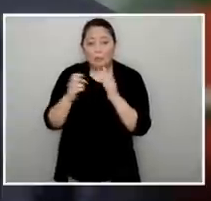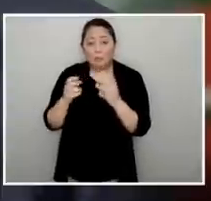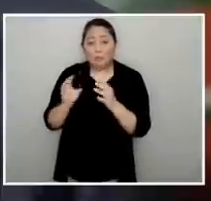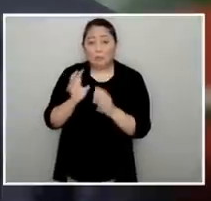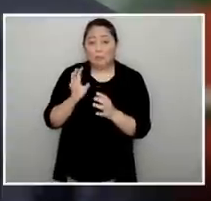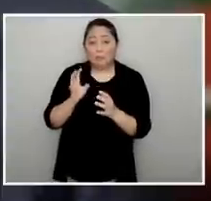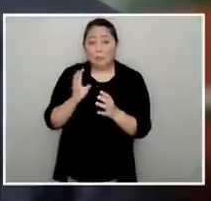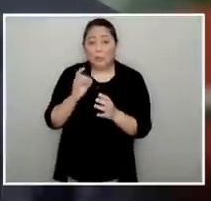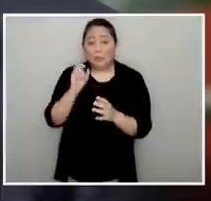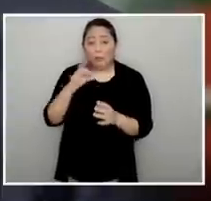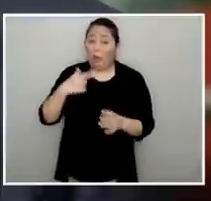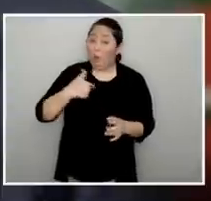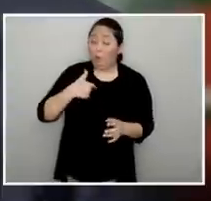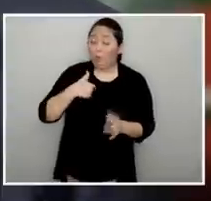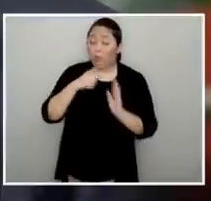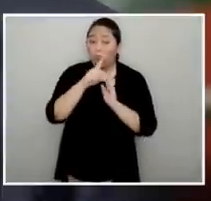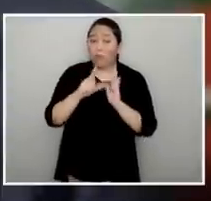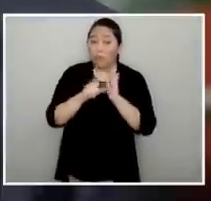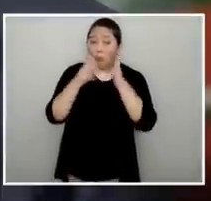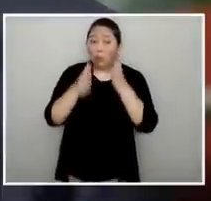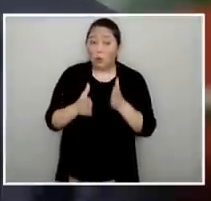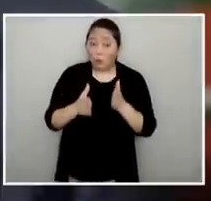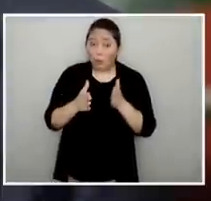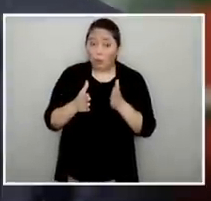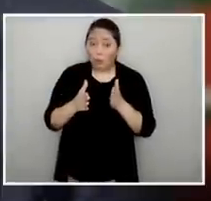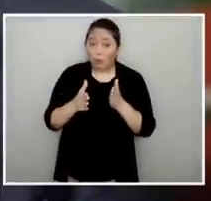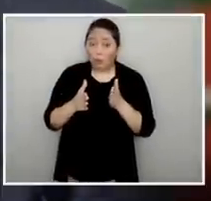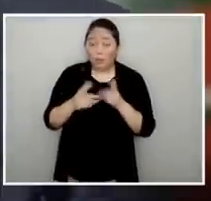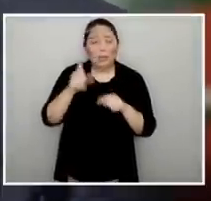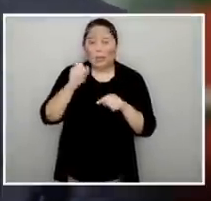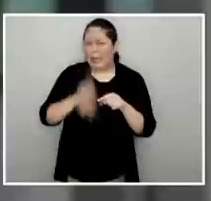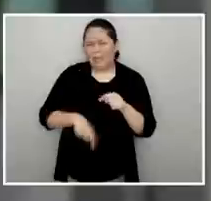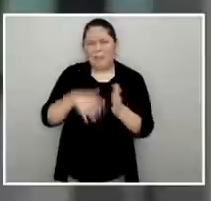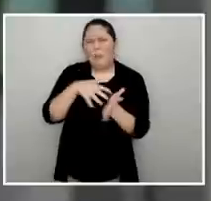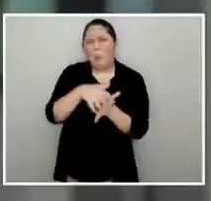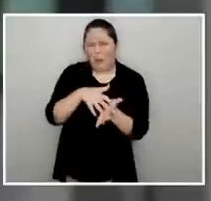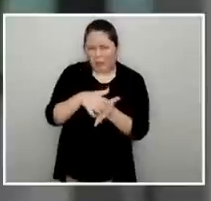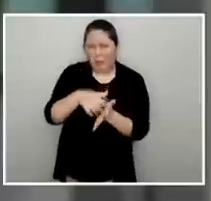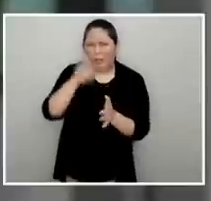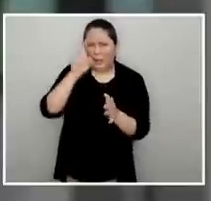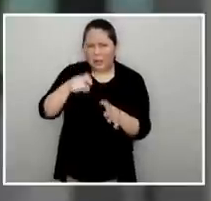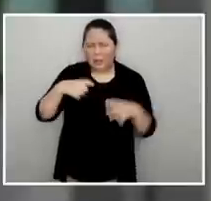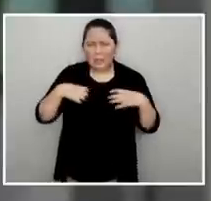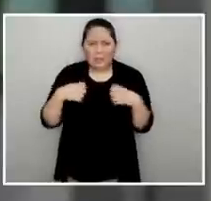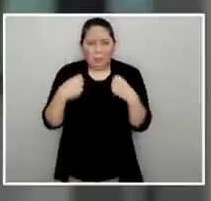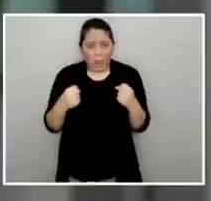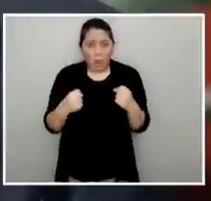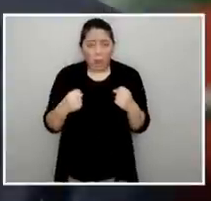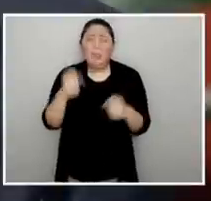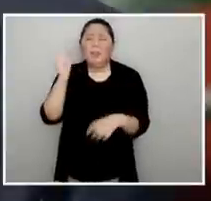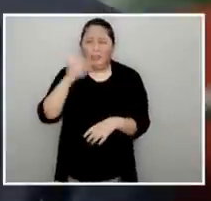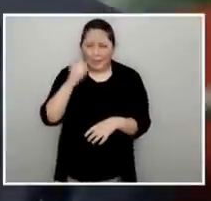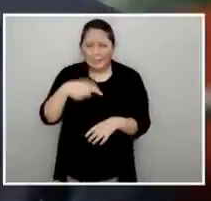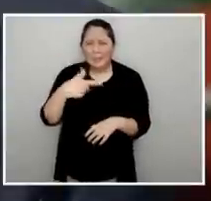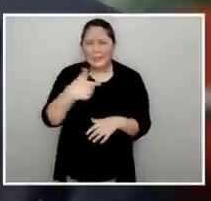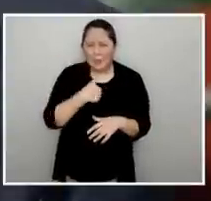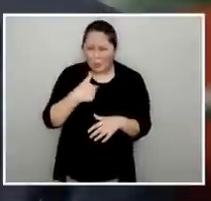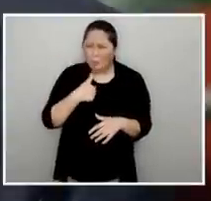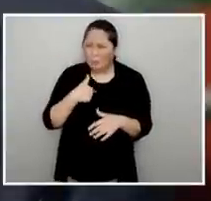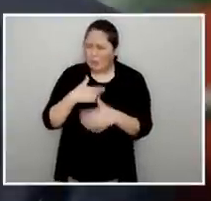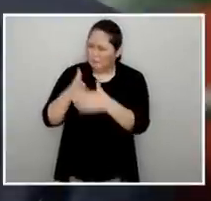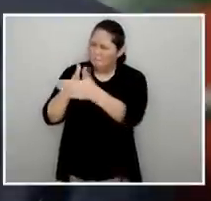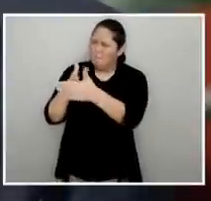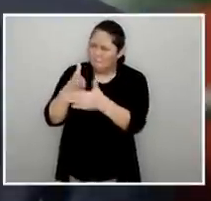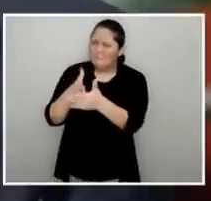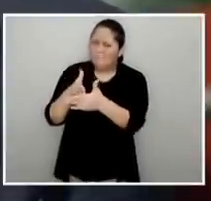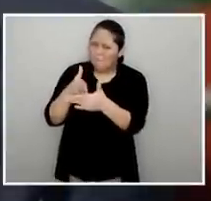lawyer ako. Yan. Wala kang makikitang lawyer na napakalambot. Mm-hmm. No? Combative ako, meaning you, when you say